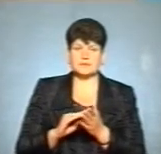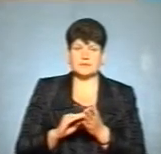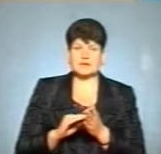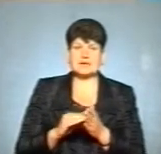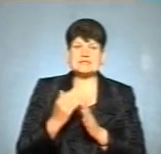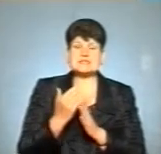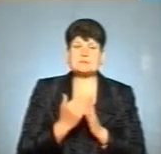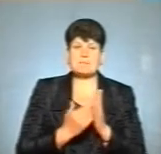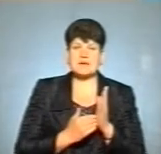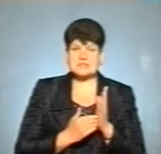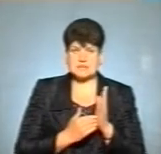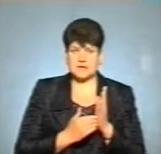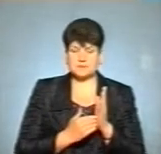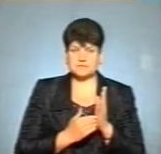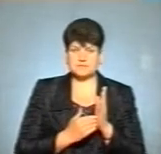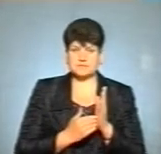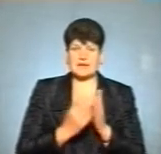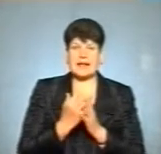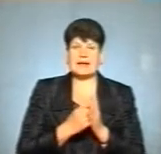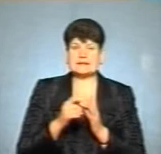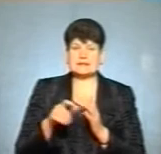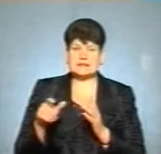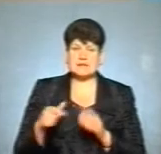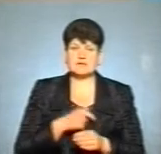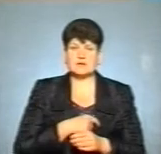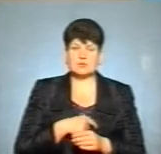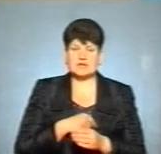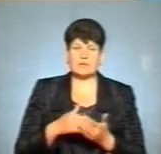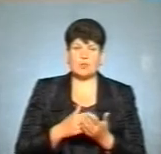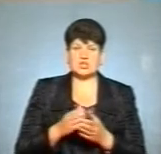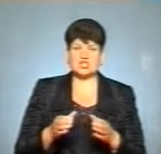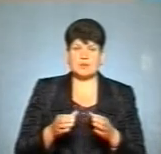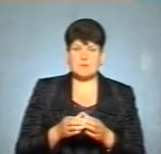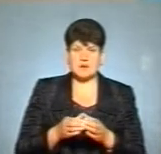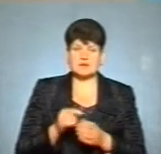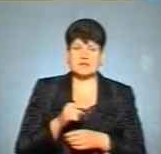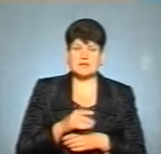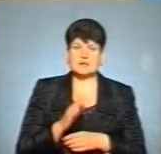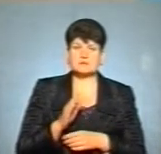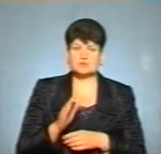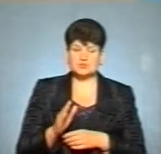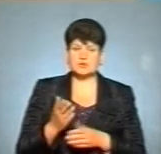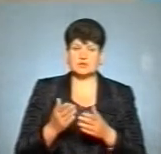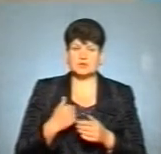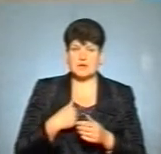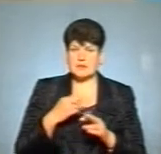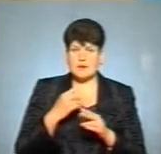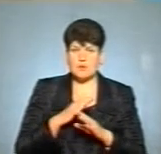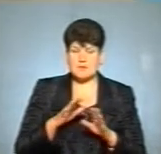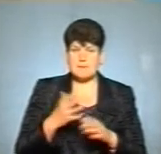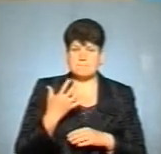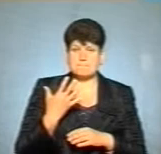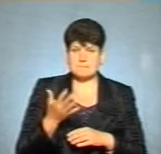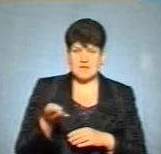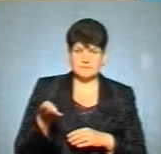оці списки, скажімо так, кандидатів в депутати від політичних партій. Їх буде, якщо не помиляюся, 5